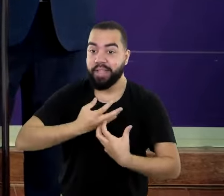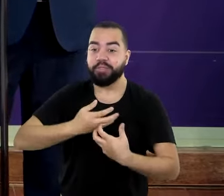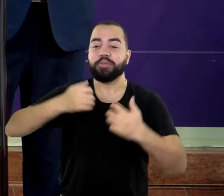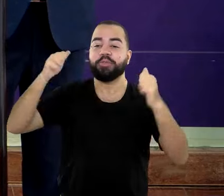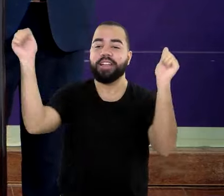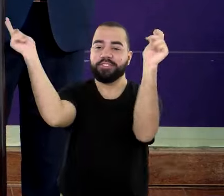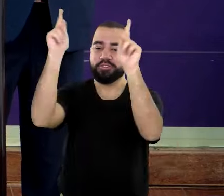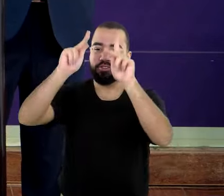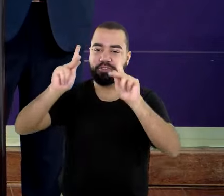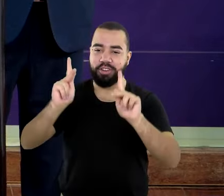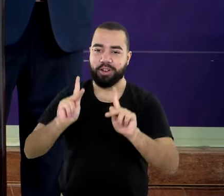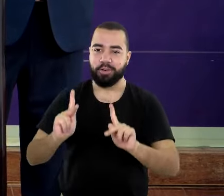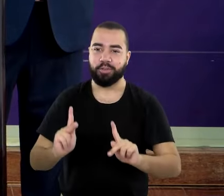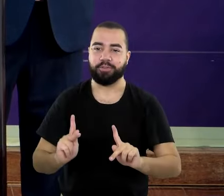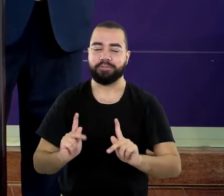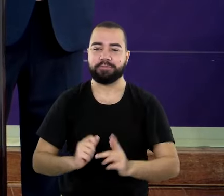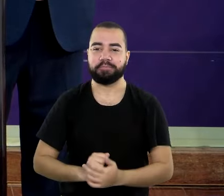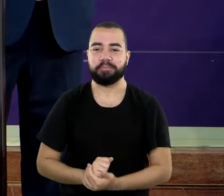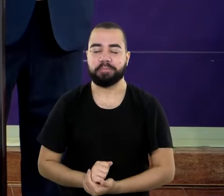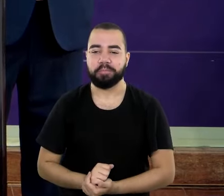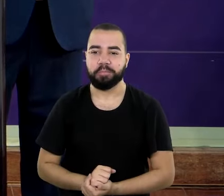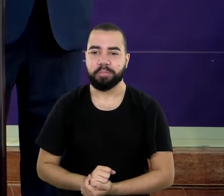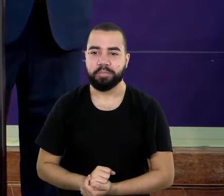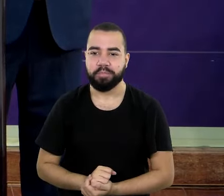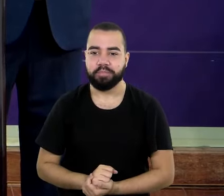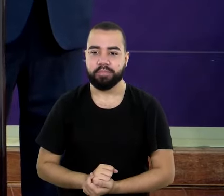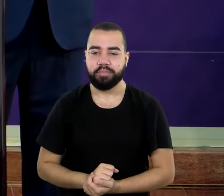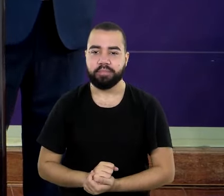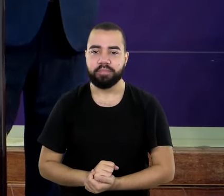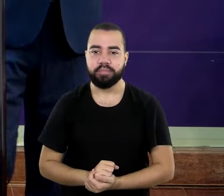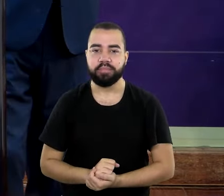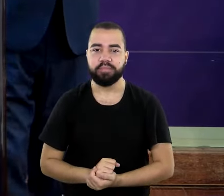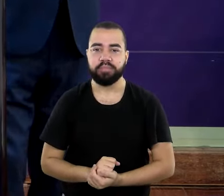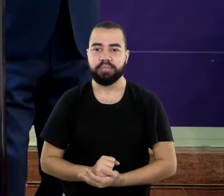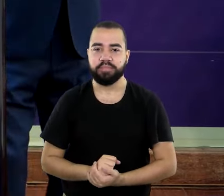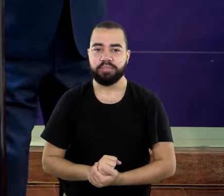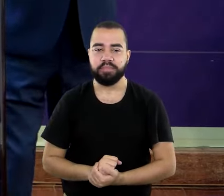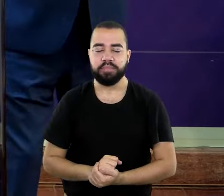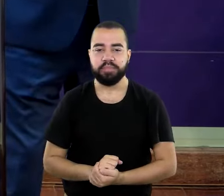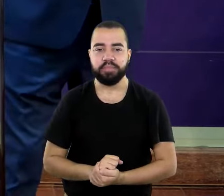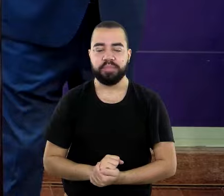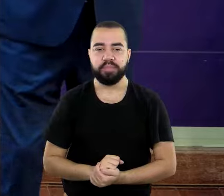한국의 장로교 총회에 제가 총회장을 했습니다.